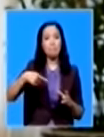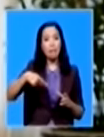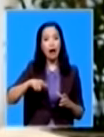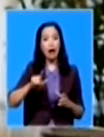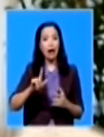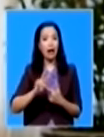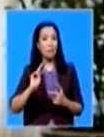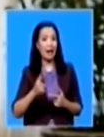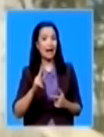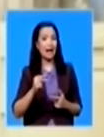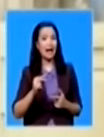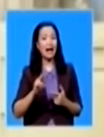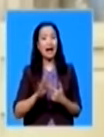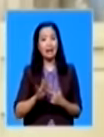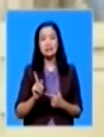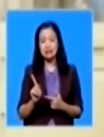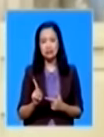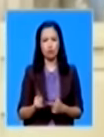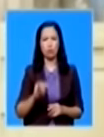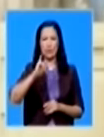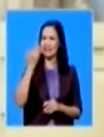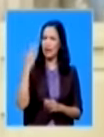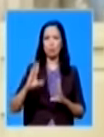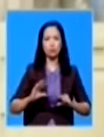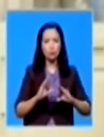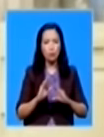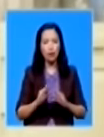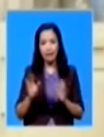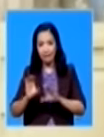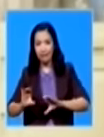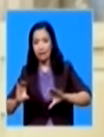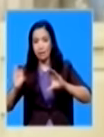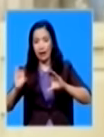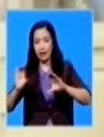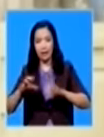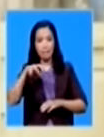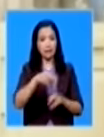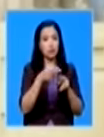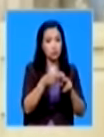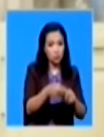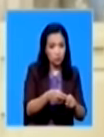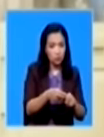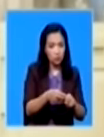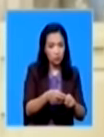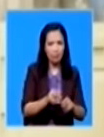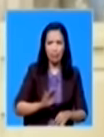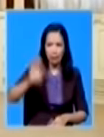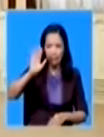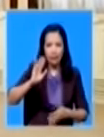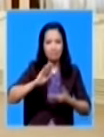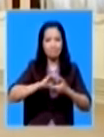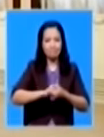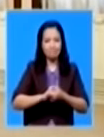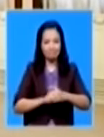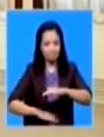ขึ้นเมื่อวันจันทร์ที่ผ่านมาความร่วมมือในการทำงานของรัฐบาลกับภาคเอกชนที่ขันอาสาเข้ามาจะวางรากฐ